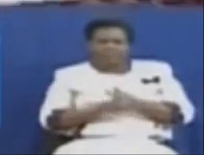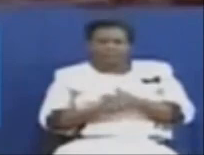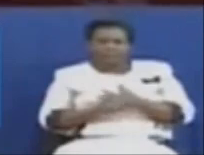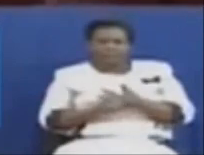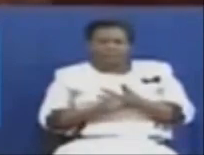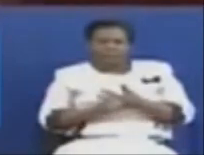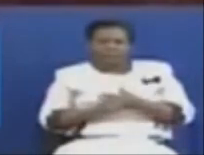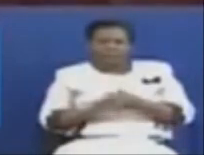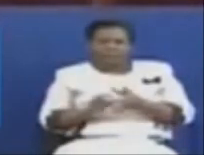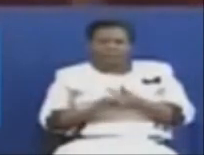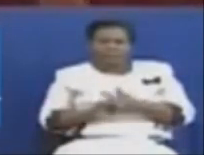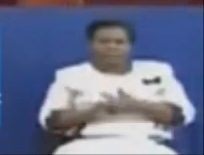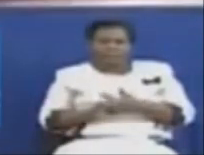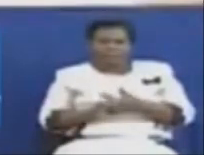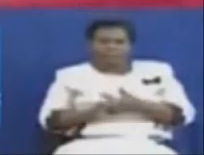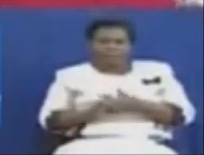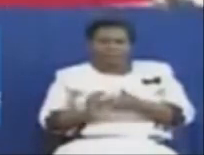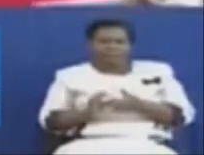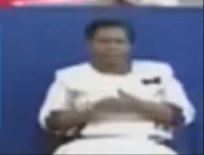Swala la pili,